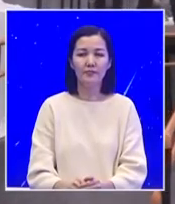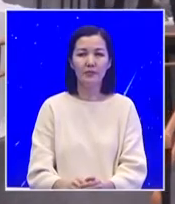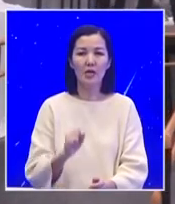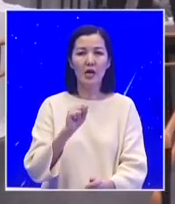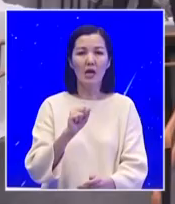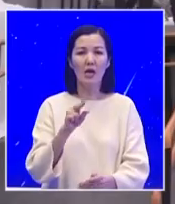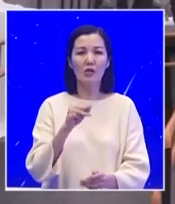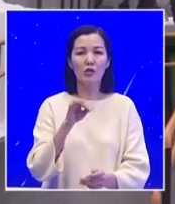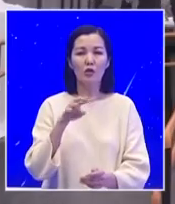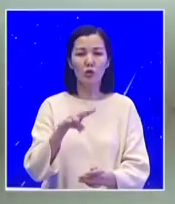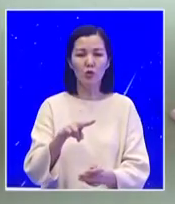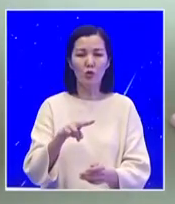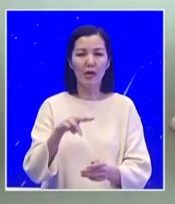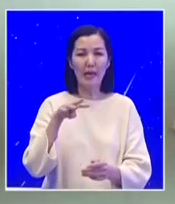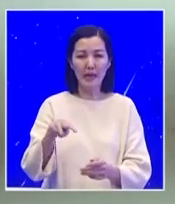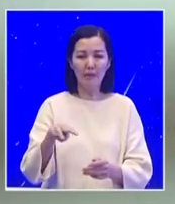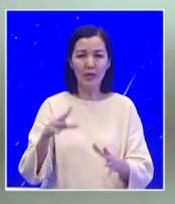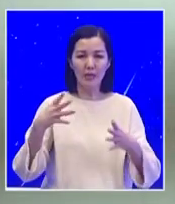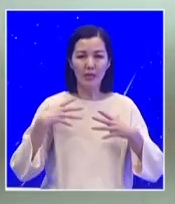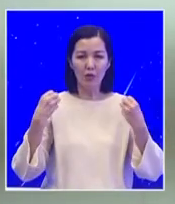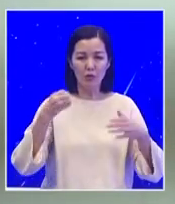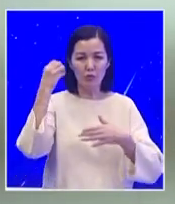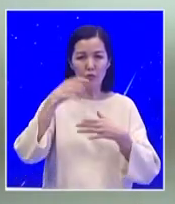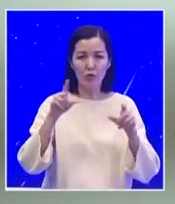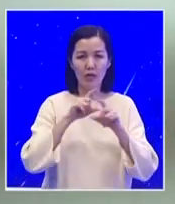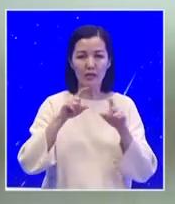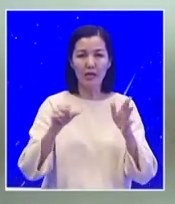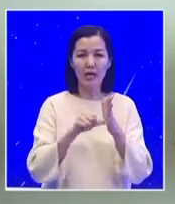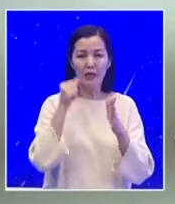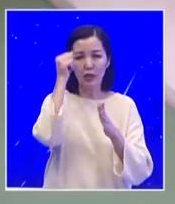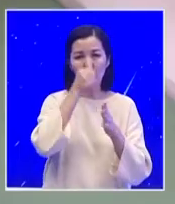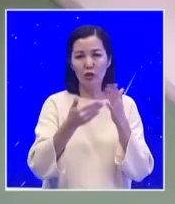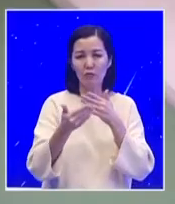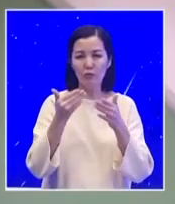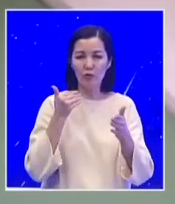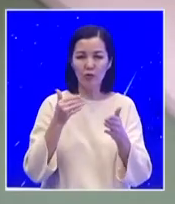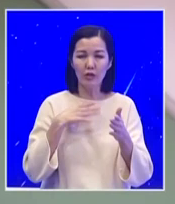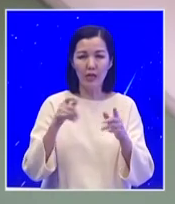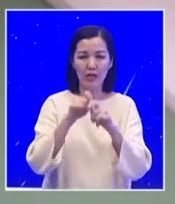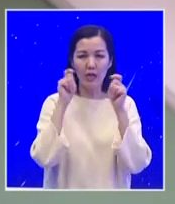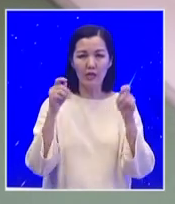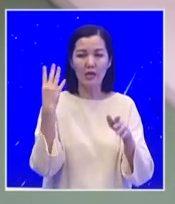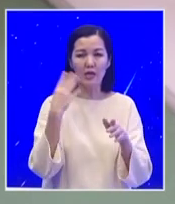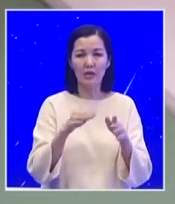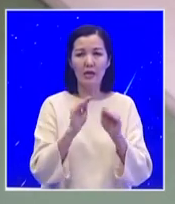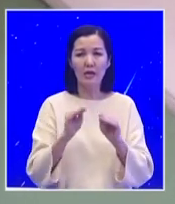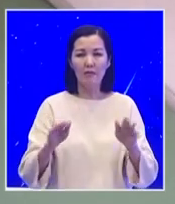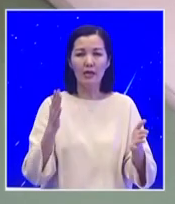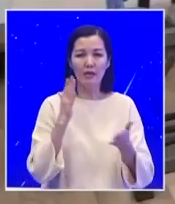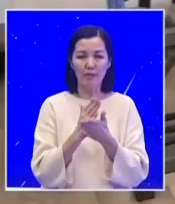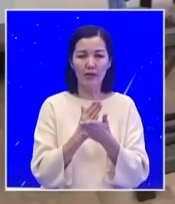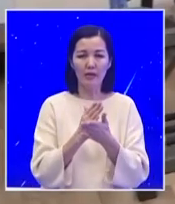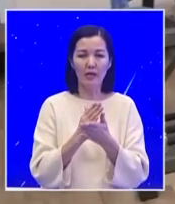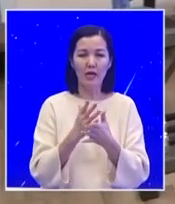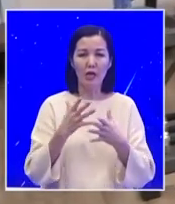Ақжол М ауылдық деңгейде ашылған сауықтыру орталықтарының бірі. 6 жыл бұрын бой көтерген еді. Ұжымы бүгінде 40-қа тарта, мүмкіндігі шектеулі